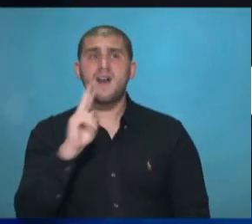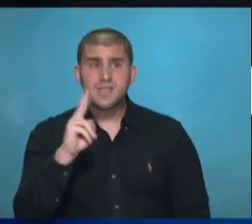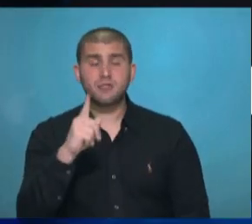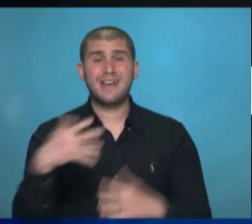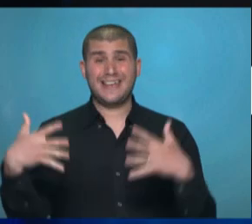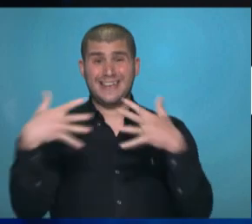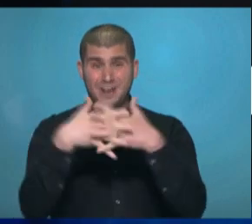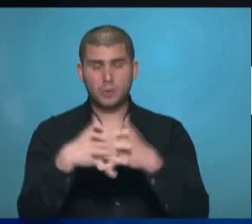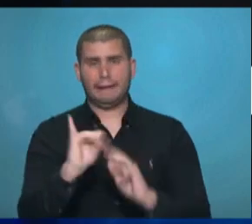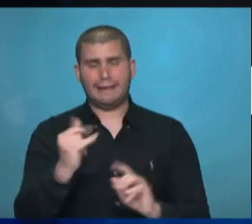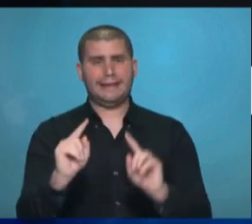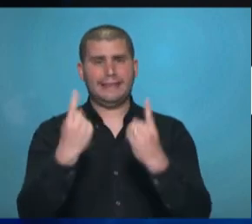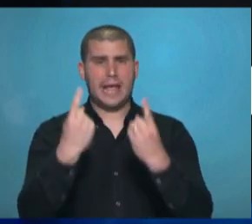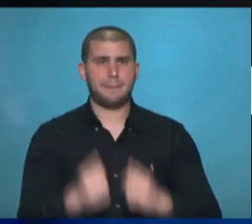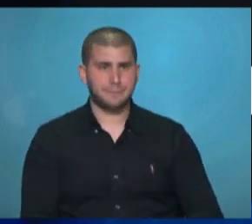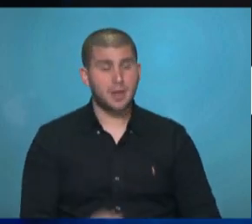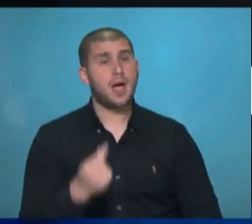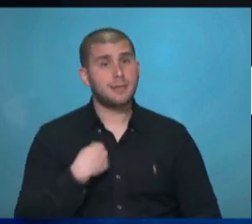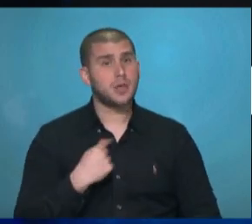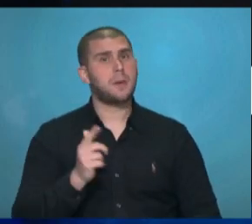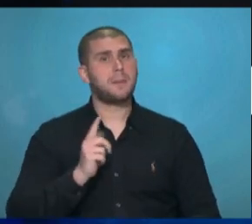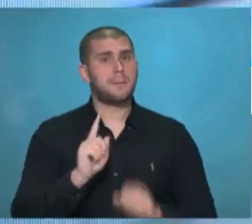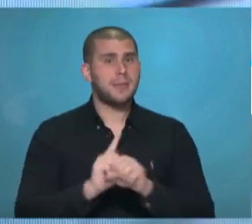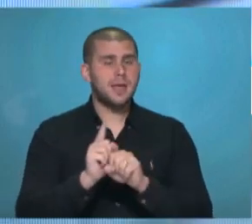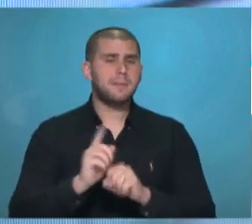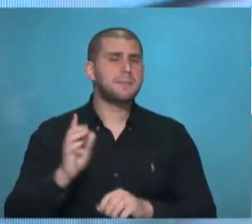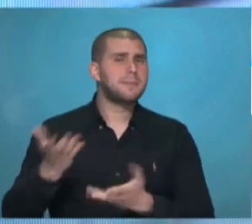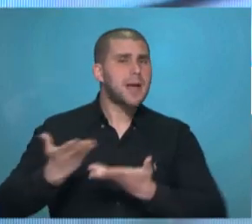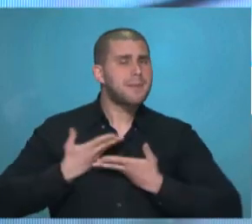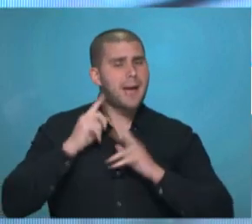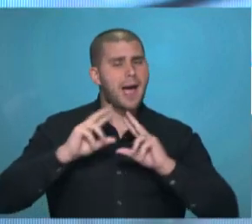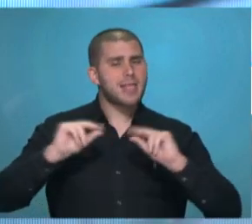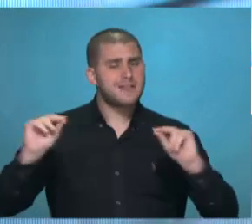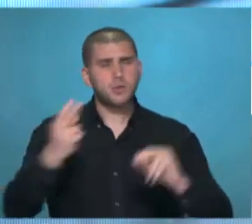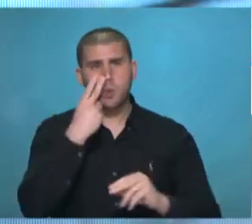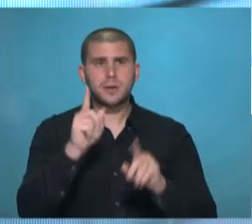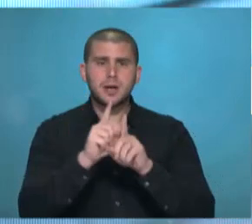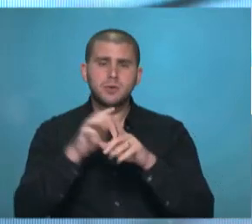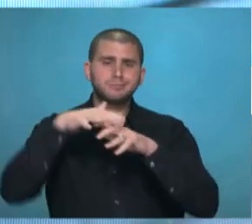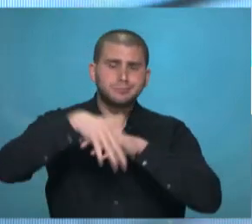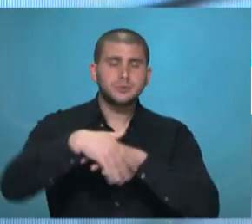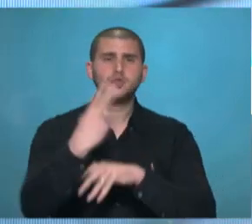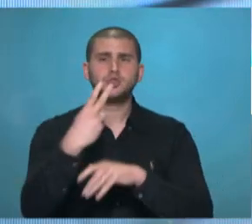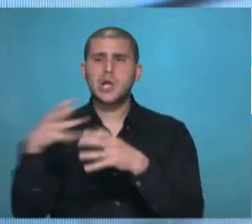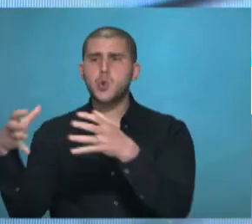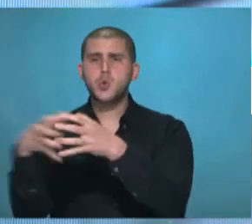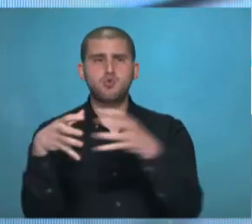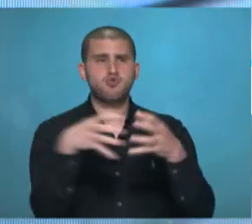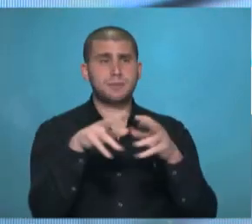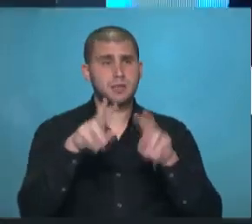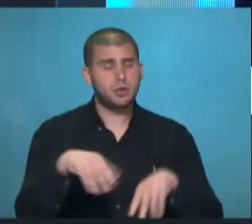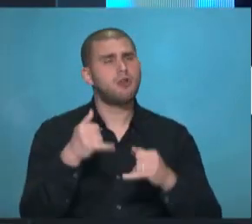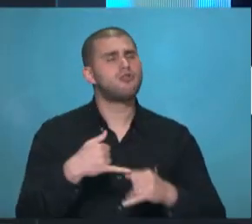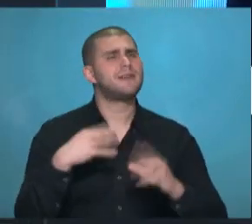הזה יתקיים. טוב, אנחנו ניזונים בינתיים מהדלפות, ועדיין רואים איזושהי תנועת משפך של שני גושים. עכשיו אנחנו